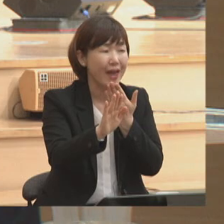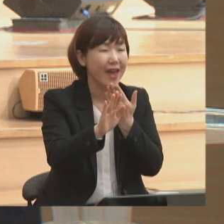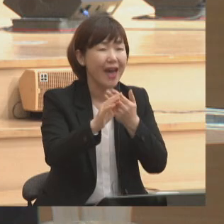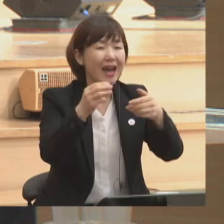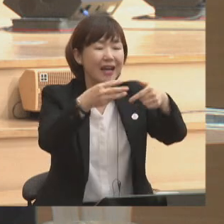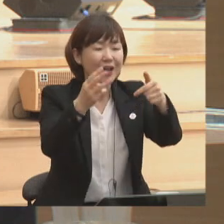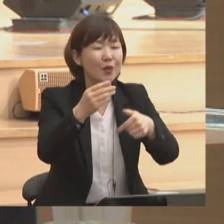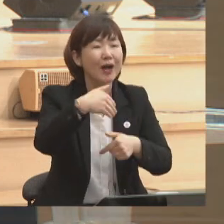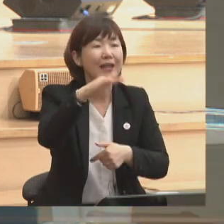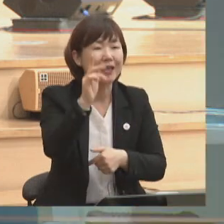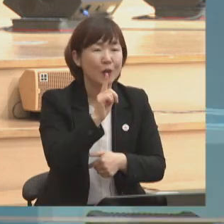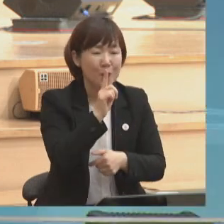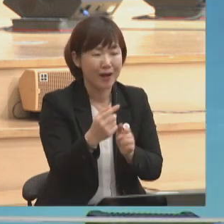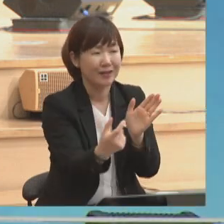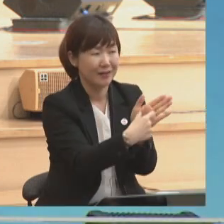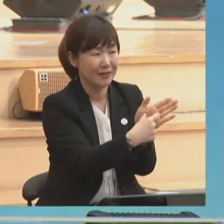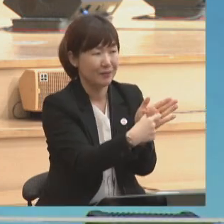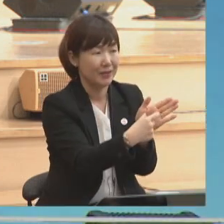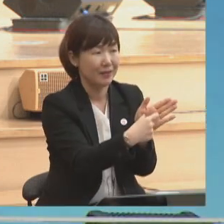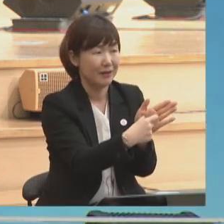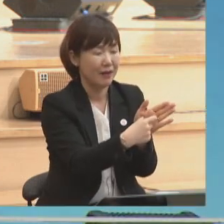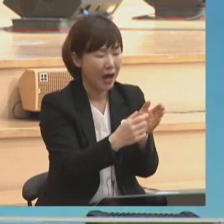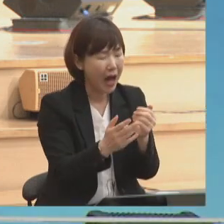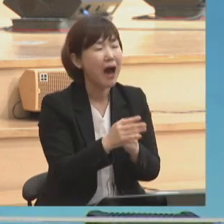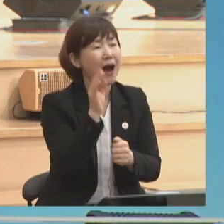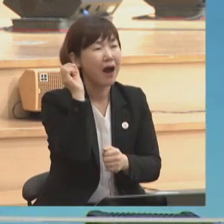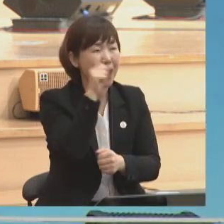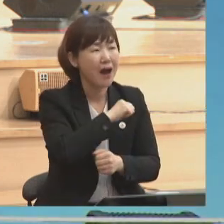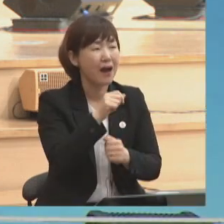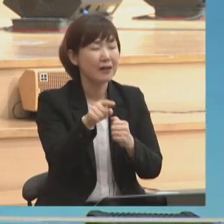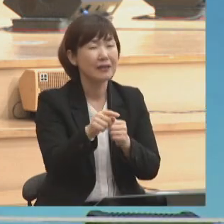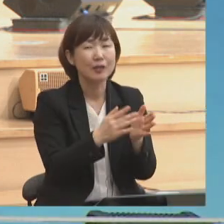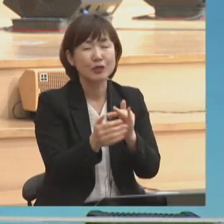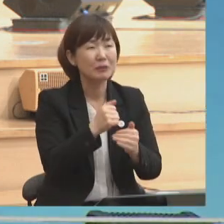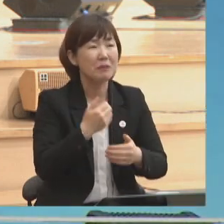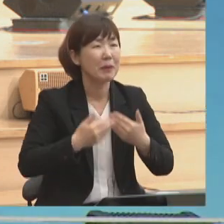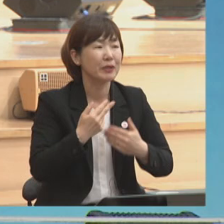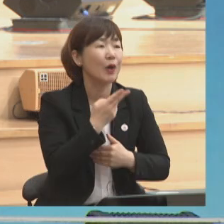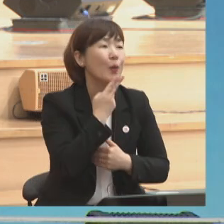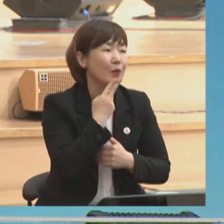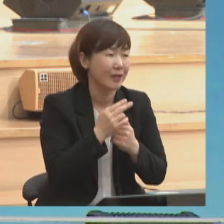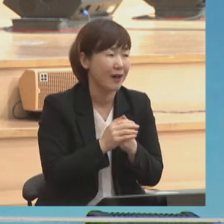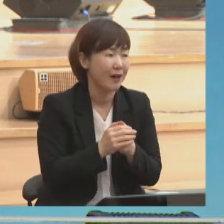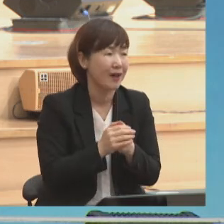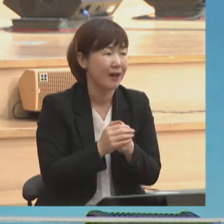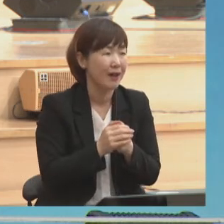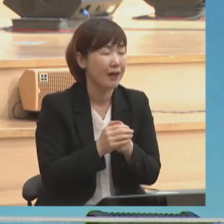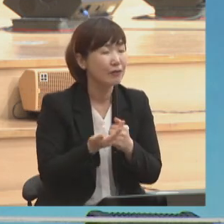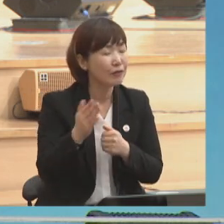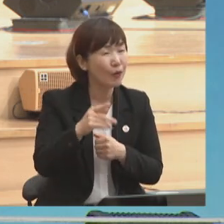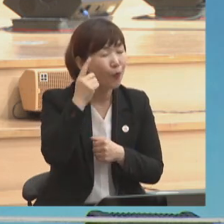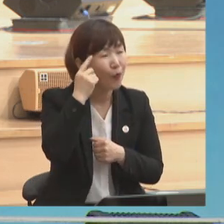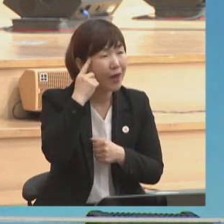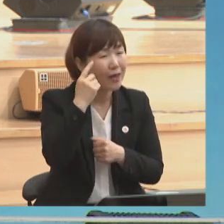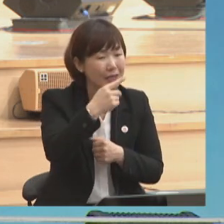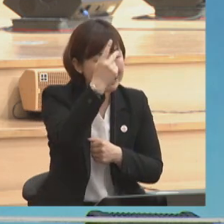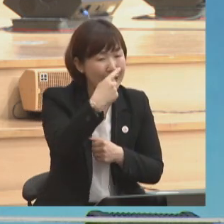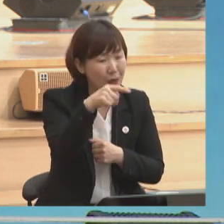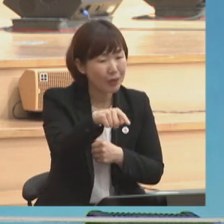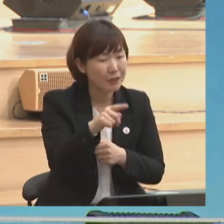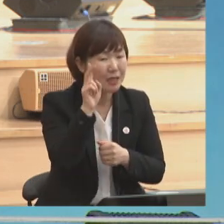일정이 바빠서가 아니야. 여러분 그러면 왜 예수님이 사마리아 땅을 찾으셨을까요? 왜